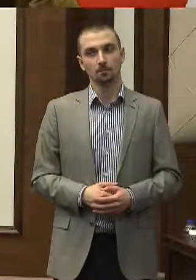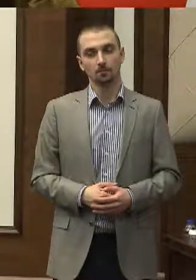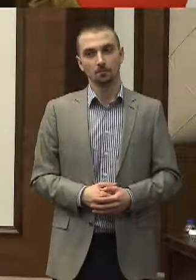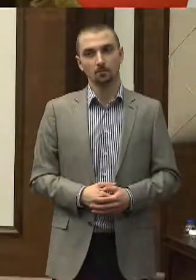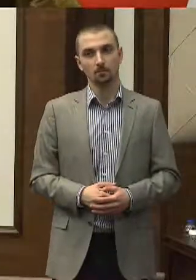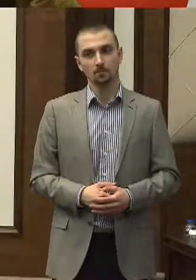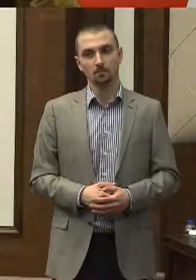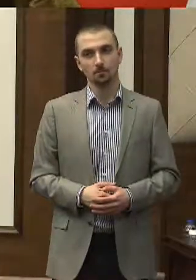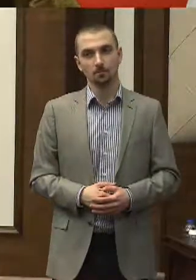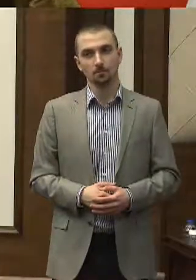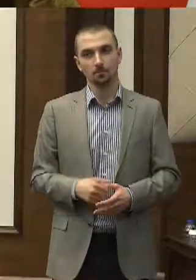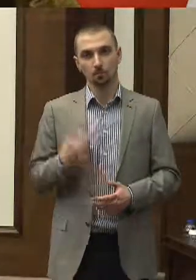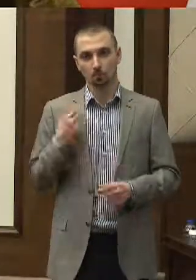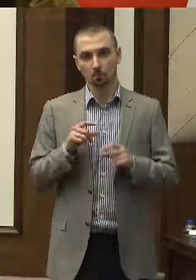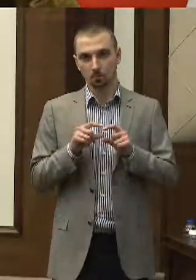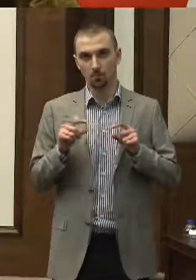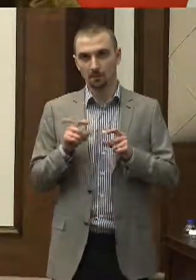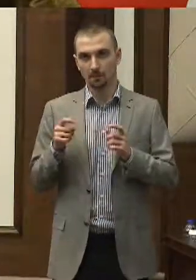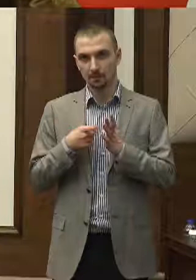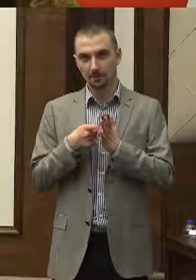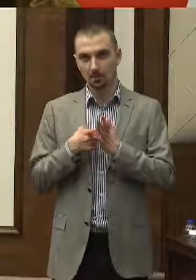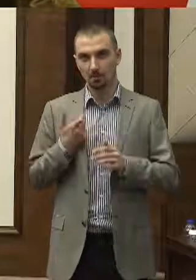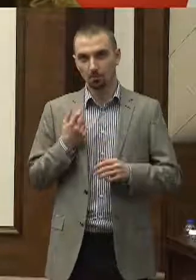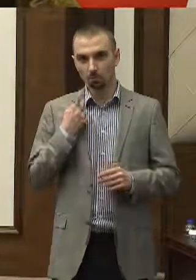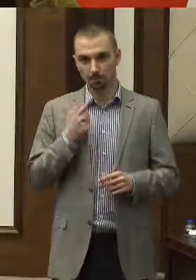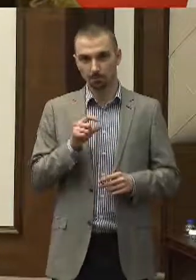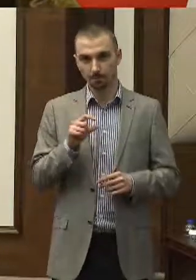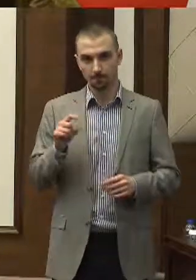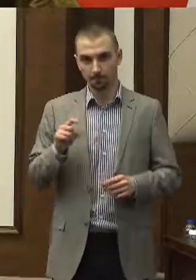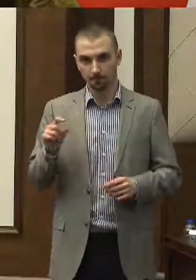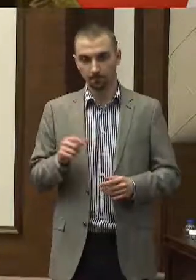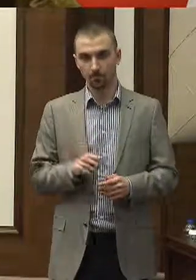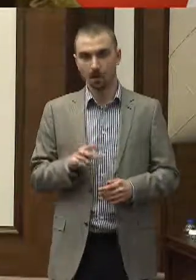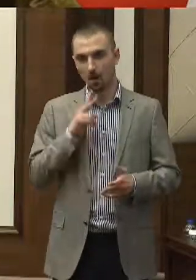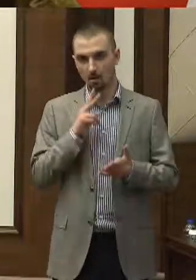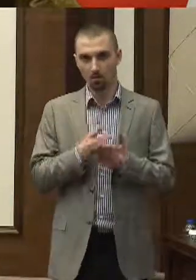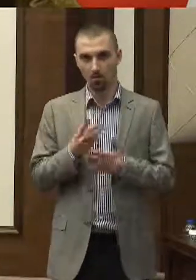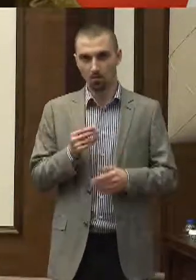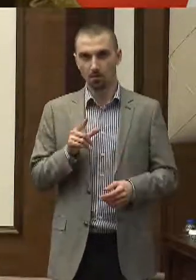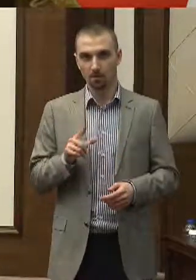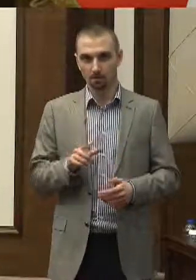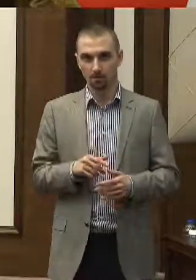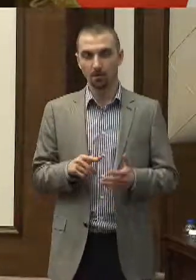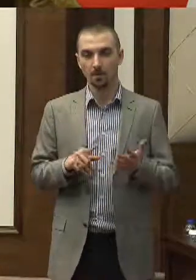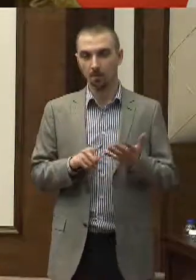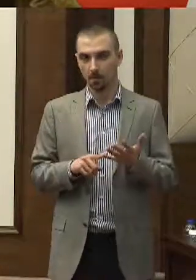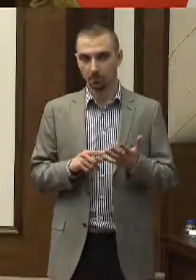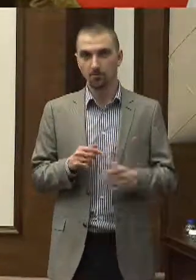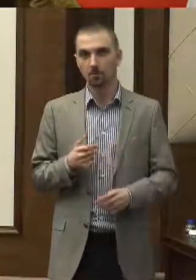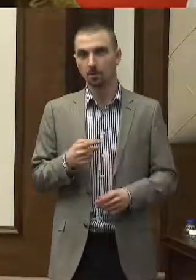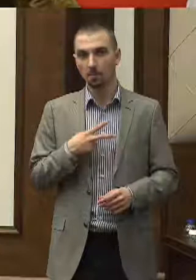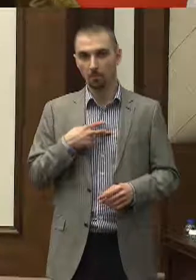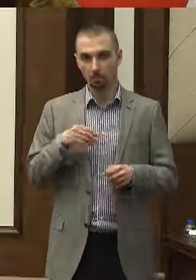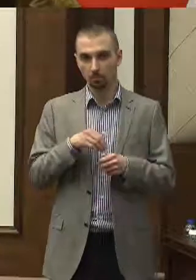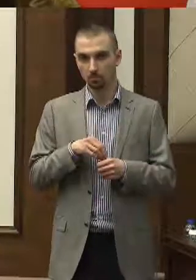ve 68 B maddesi hükümleri uyarınca müzakeresi ve karara bağlanması. 5. Belediyemiz